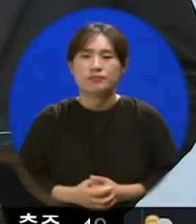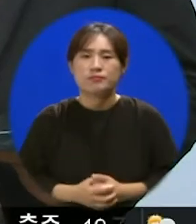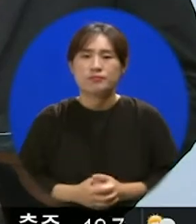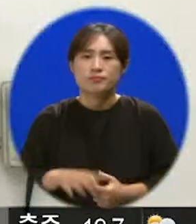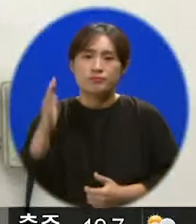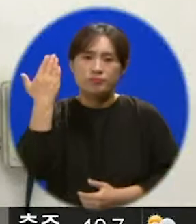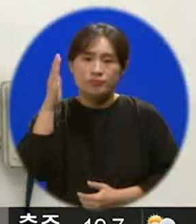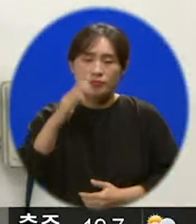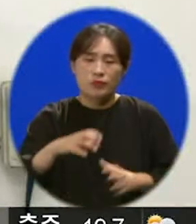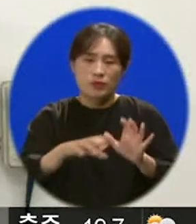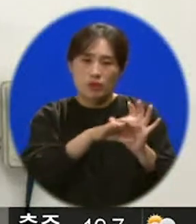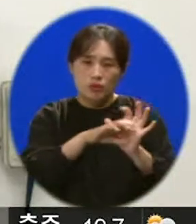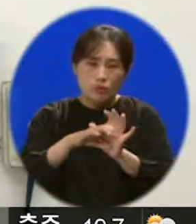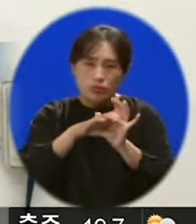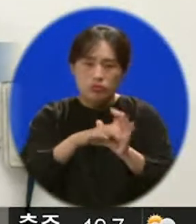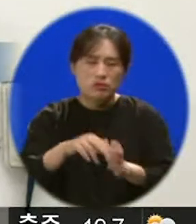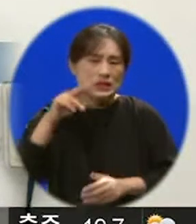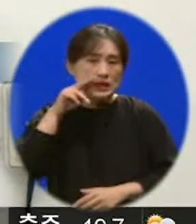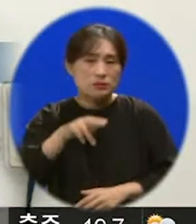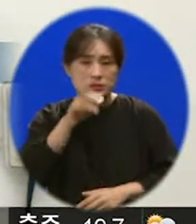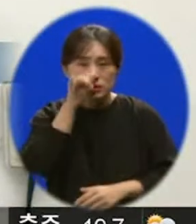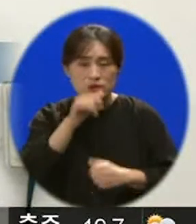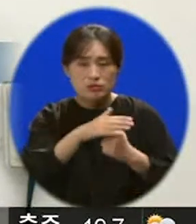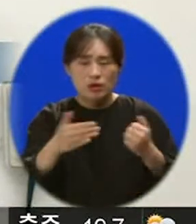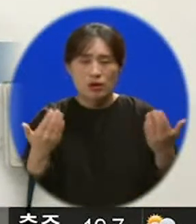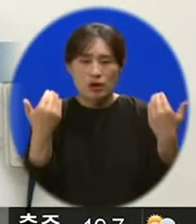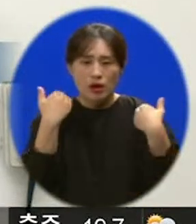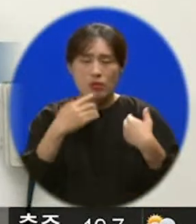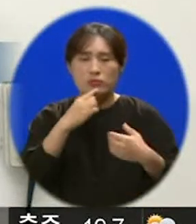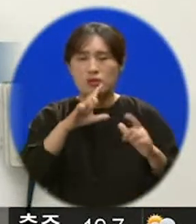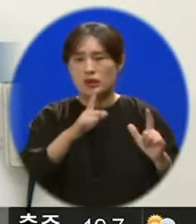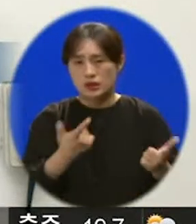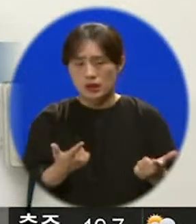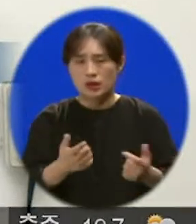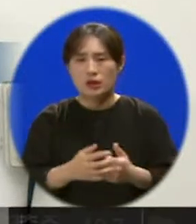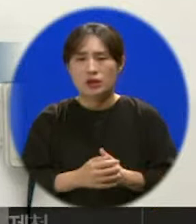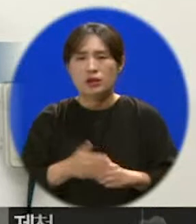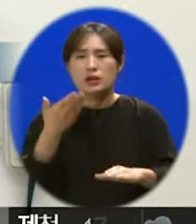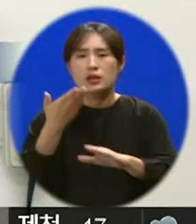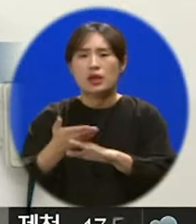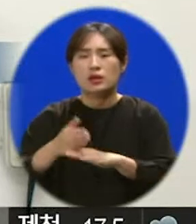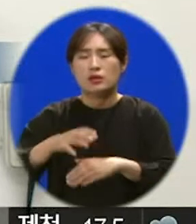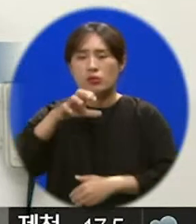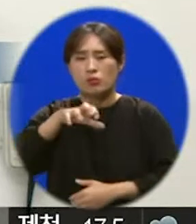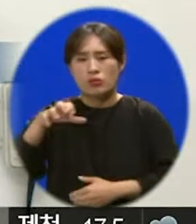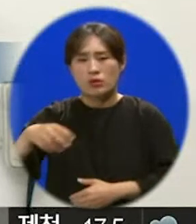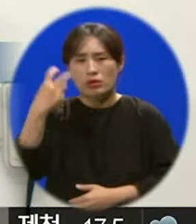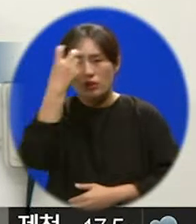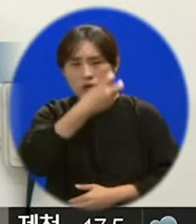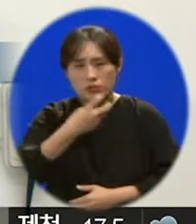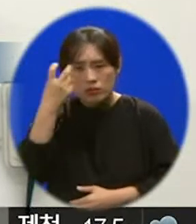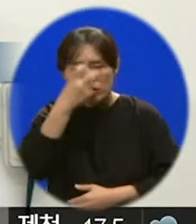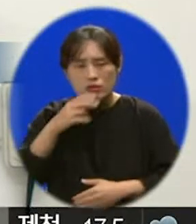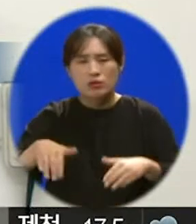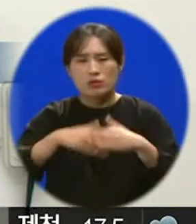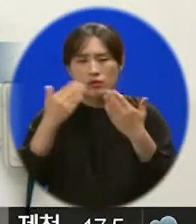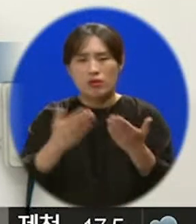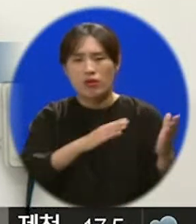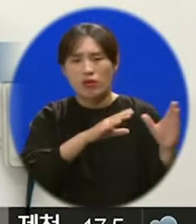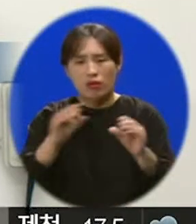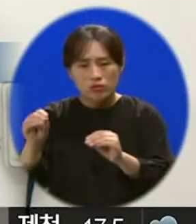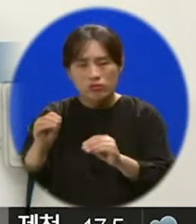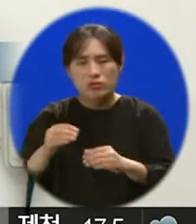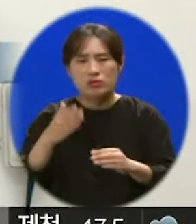최근 코로나 상황이 악화되면서 학교 만이 아니라 다른 기관에 대한 감사도 중단할 수밖에